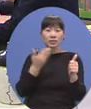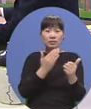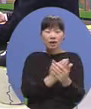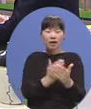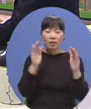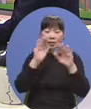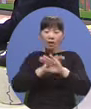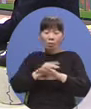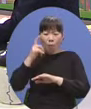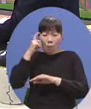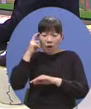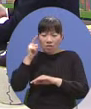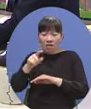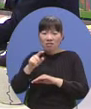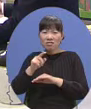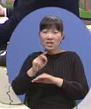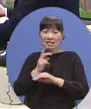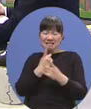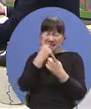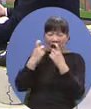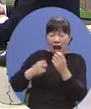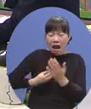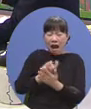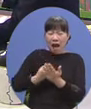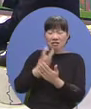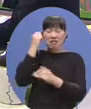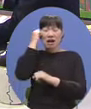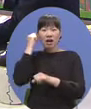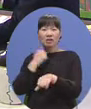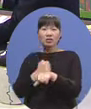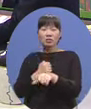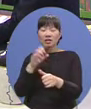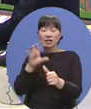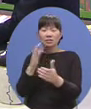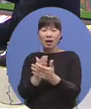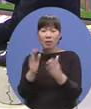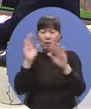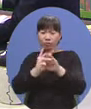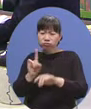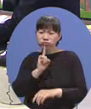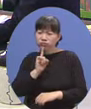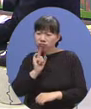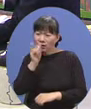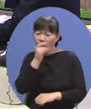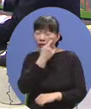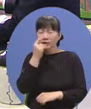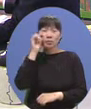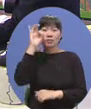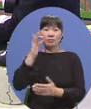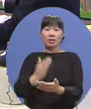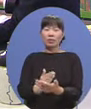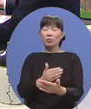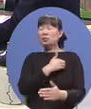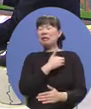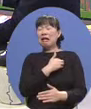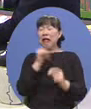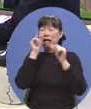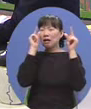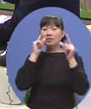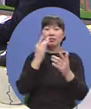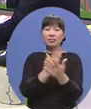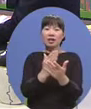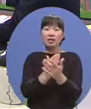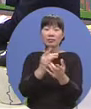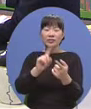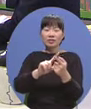왜 이렇게 잠을 험하게 자냐고 야단치지도 말고 네. 너 밤에 무슨 소리 했냐고 그게 다시 확인하지도 마십시오. 깨우려고 그러지 말고. 그래서 그